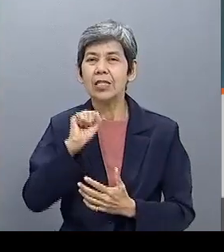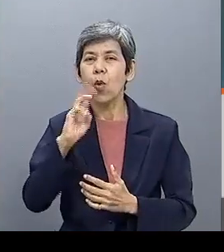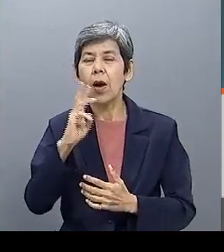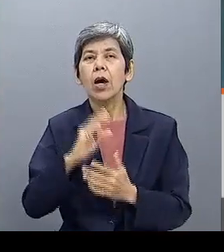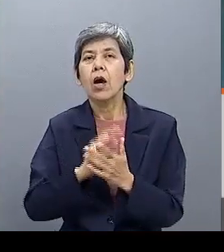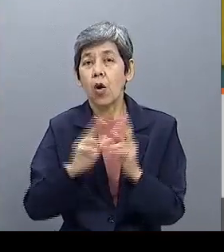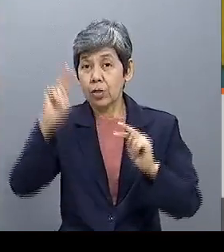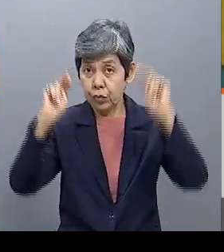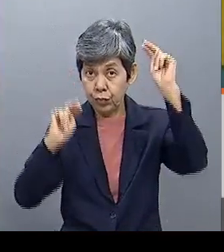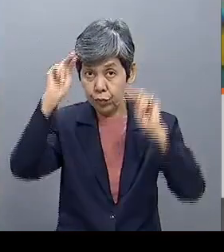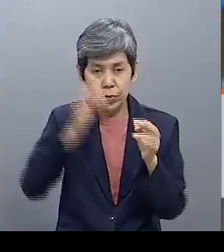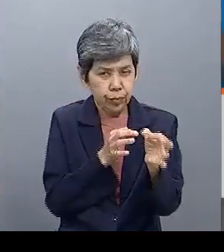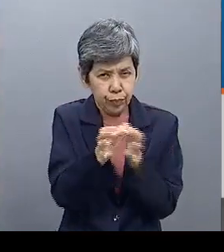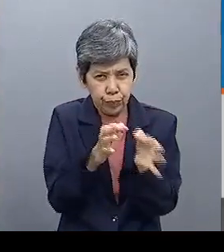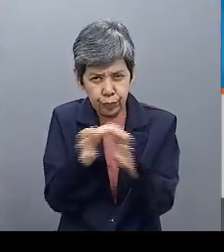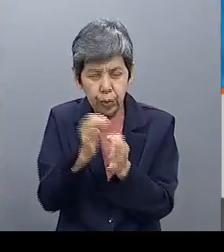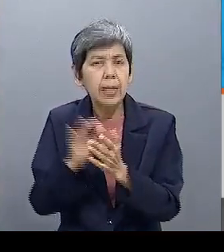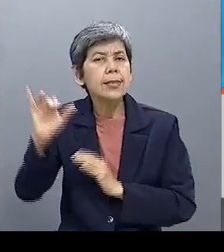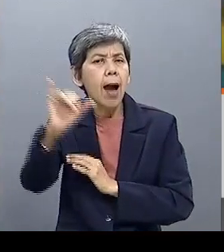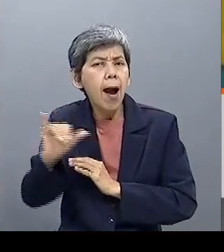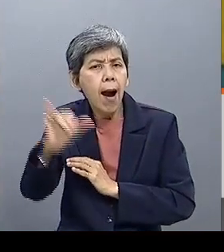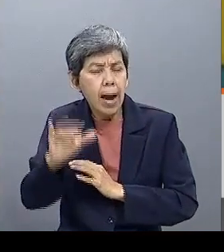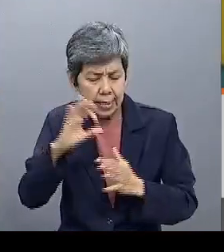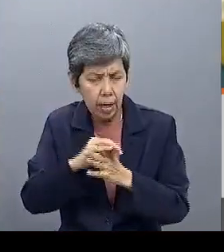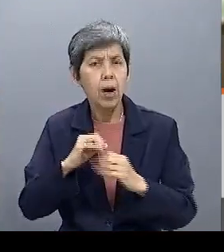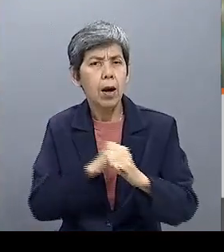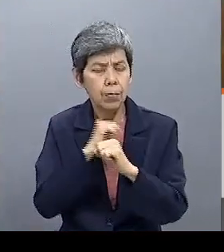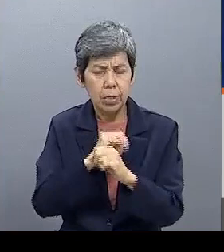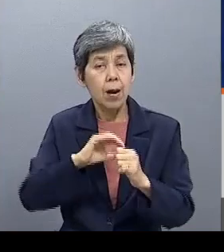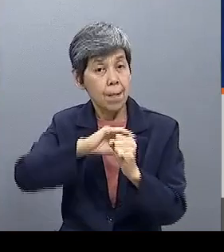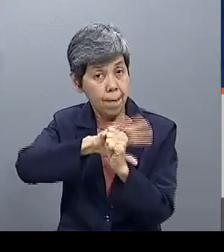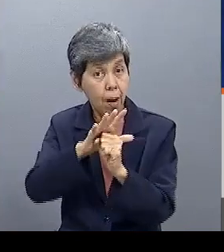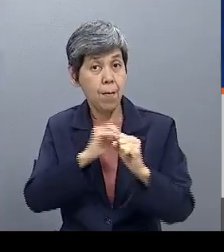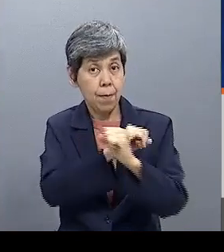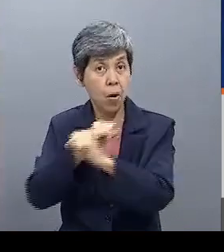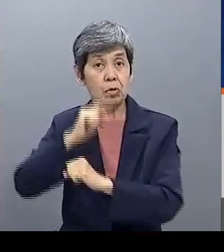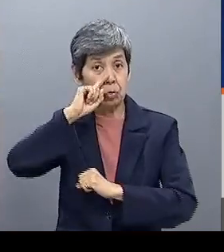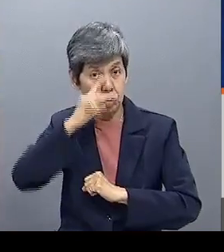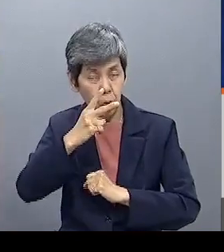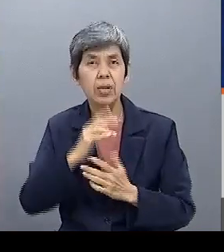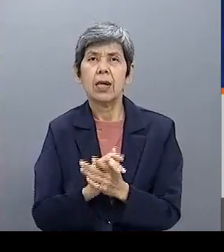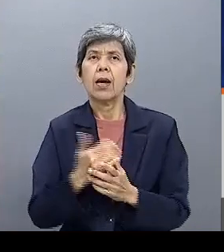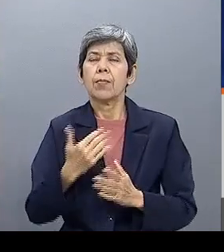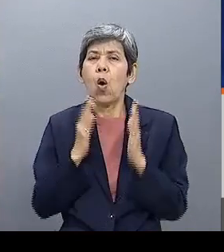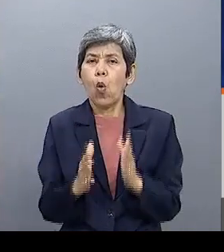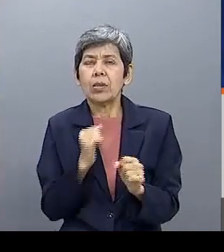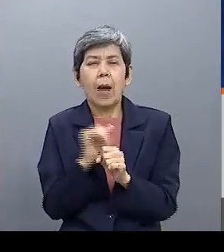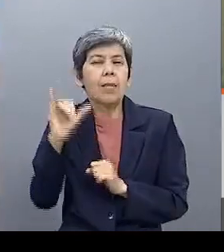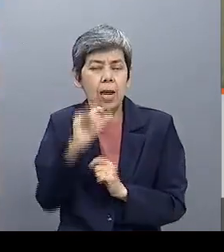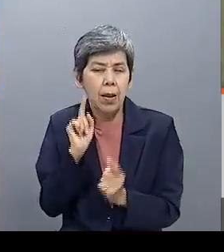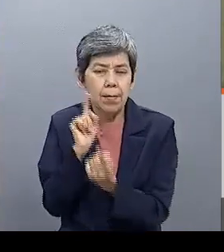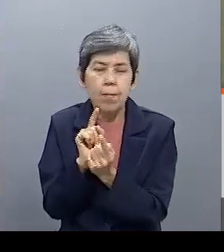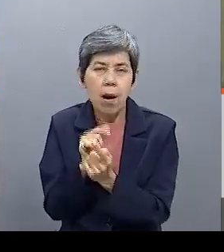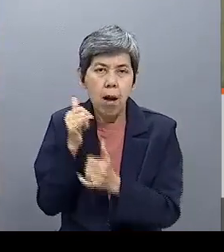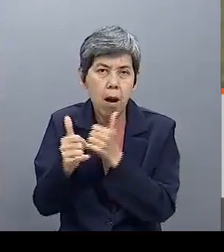ทำความเข้าใจญาติผู้ป่วยเกี่ยวกับมาตรการรับมือคงมี 19ระลอกใหม่นะครับด้วยการลดจำนวนญาติเข้าเยี่ยมหรือว่า